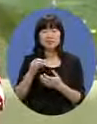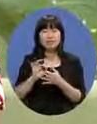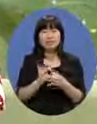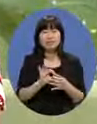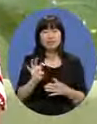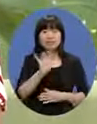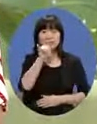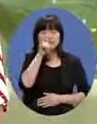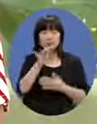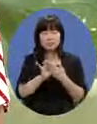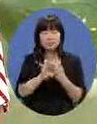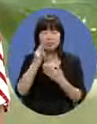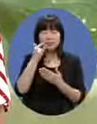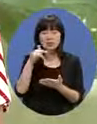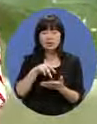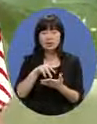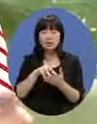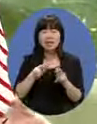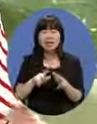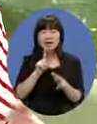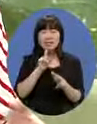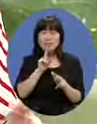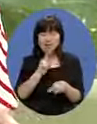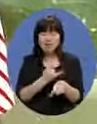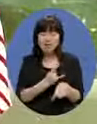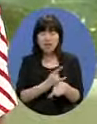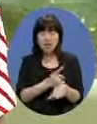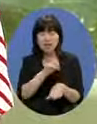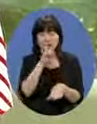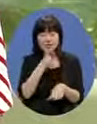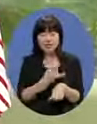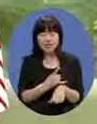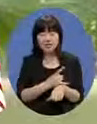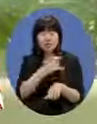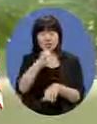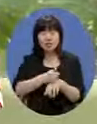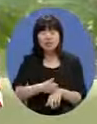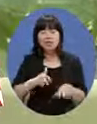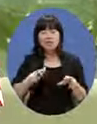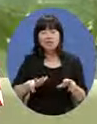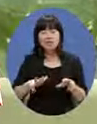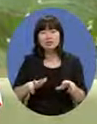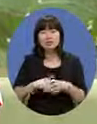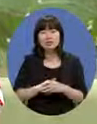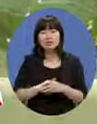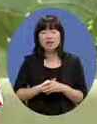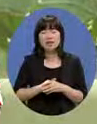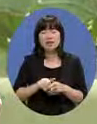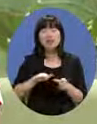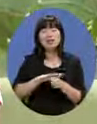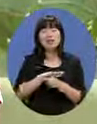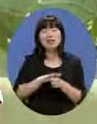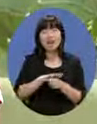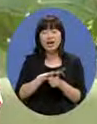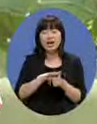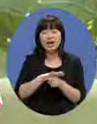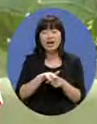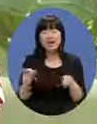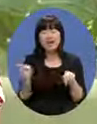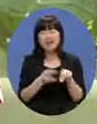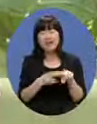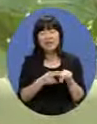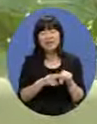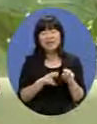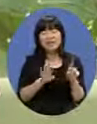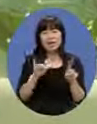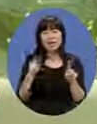반복이 되면 부모 입장에서는 이제 말로 해도 안 되고 결국은 이제 좀 그 일명 사랑의 매를 이제 한 번쯤